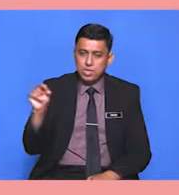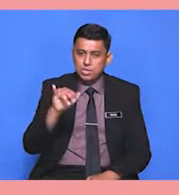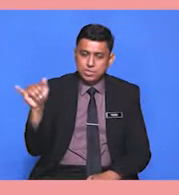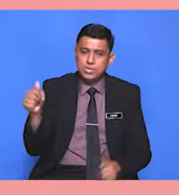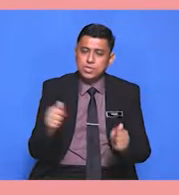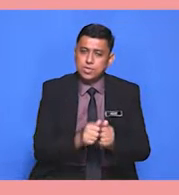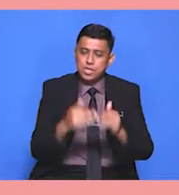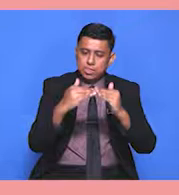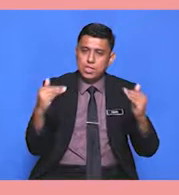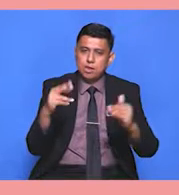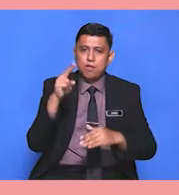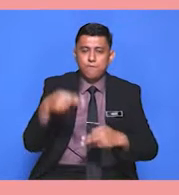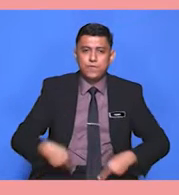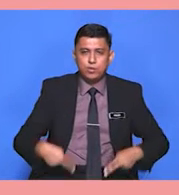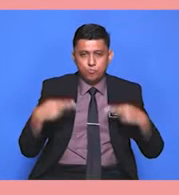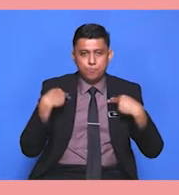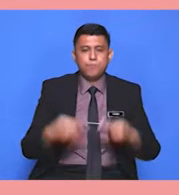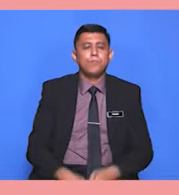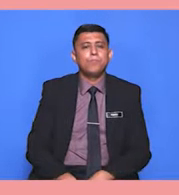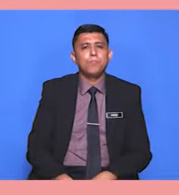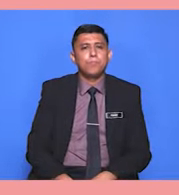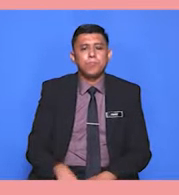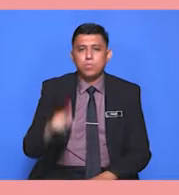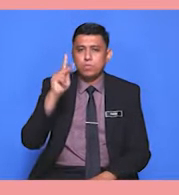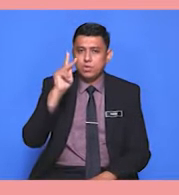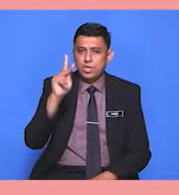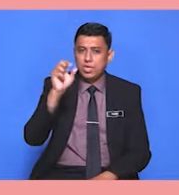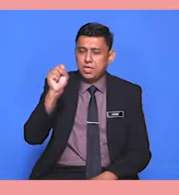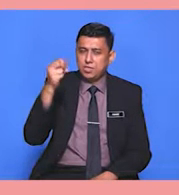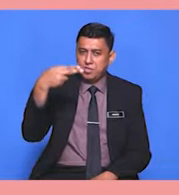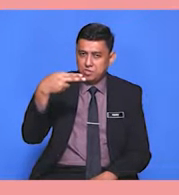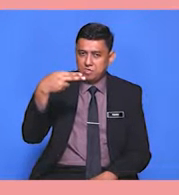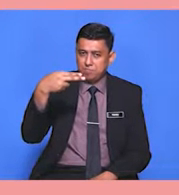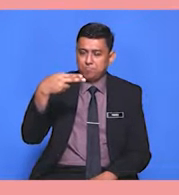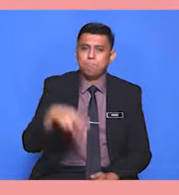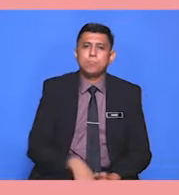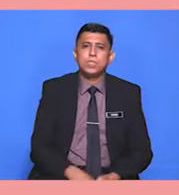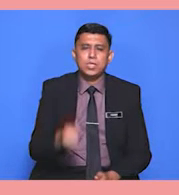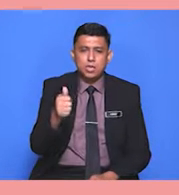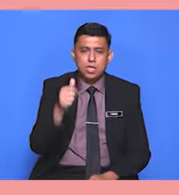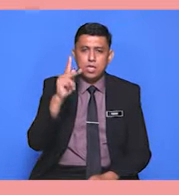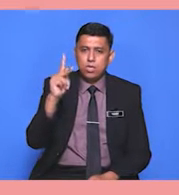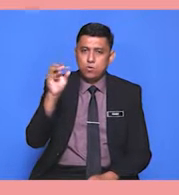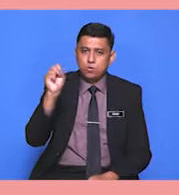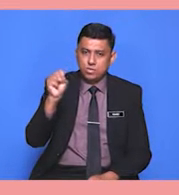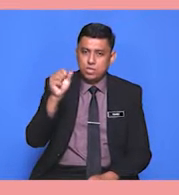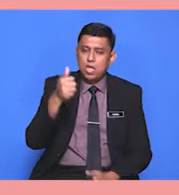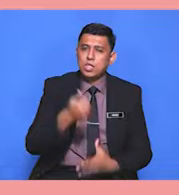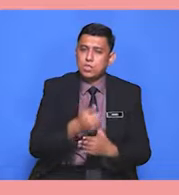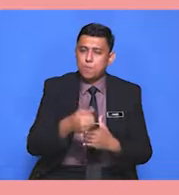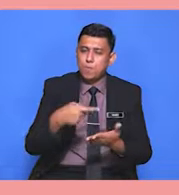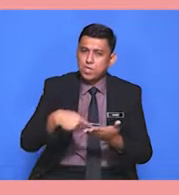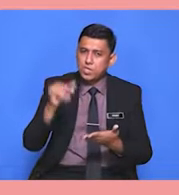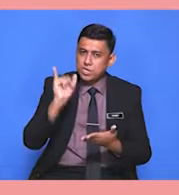Kos sara hidup ialah kos atau perbelanjaan yang ditanggung untuk